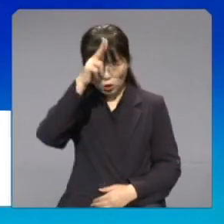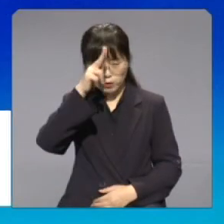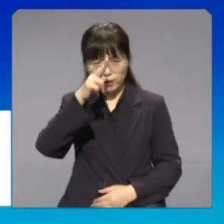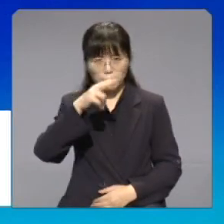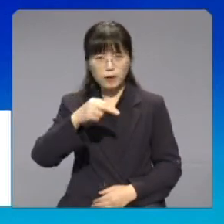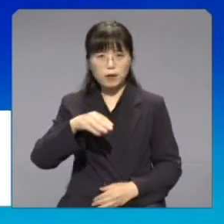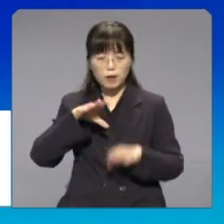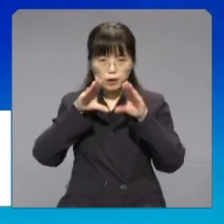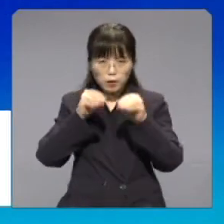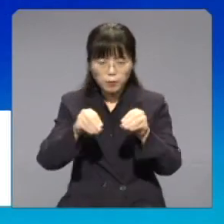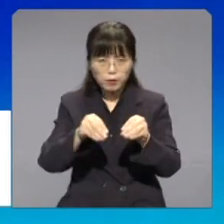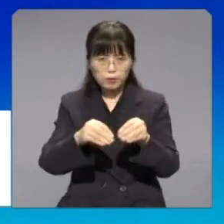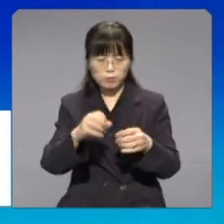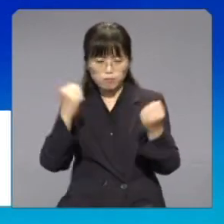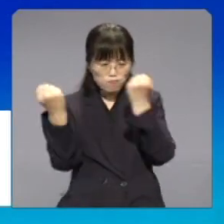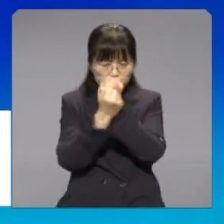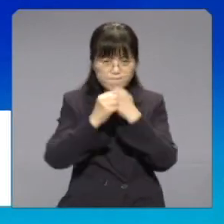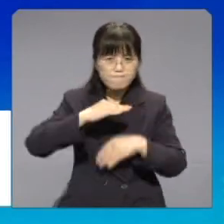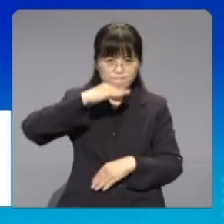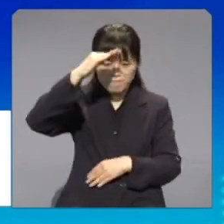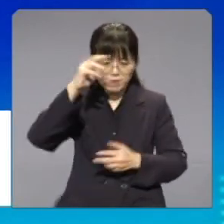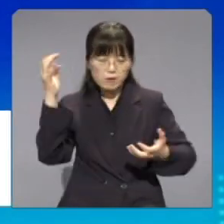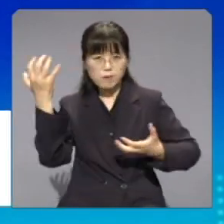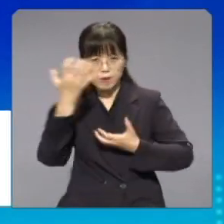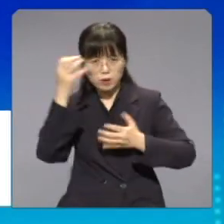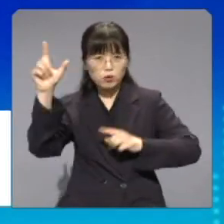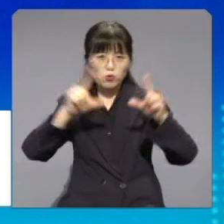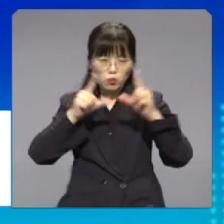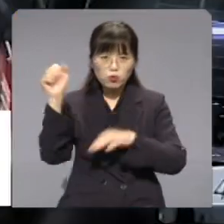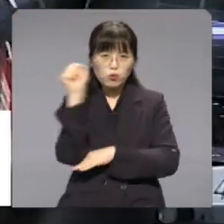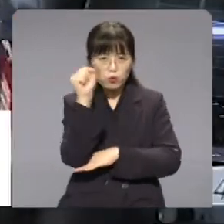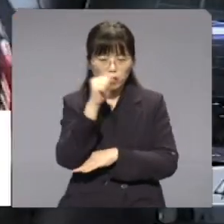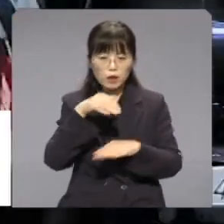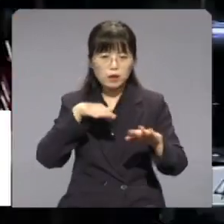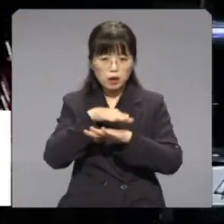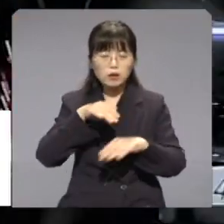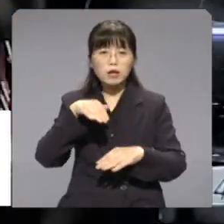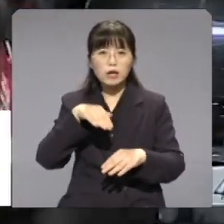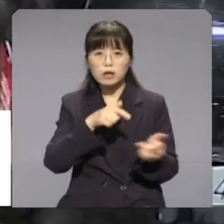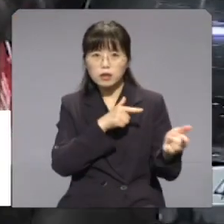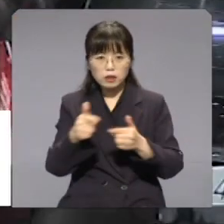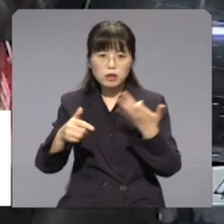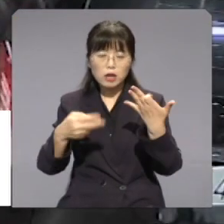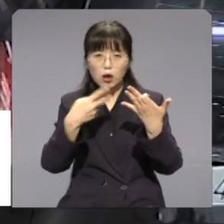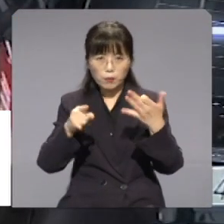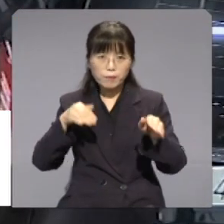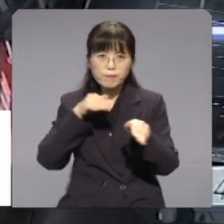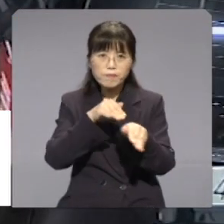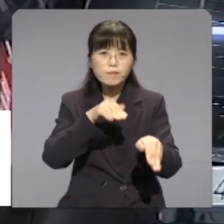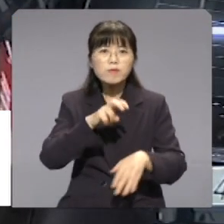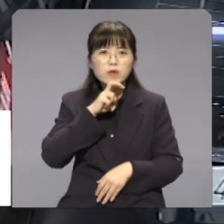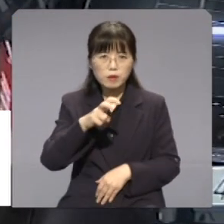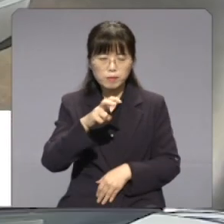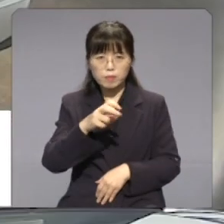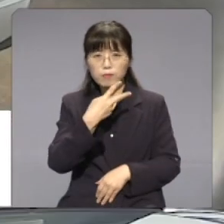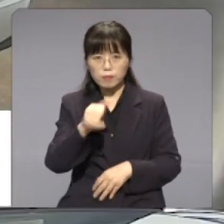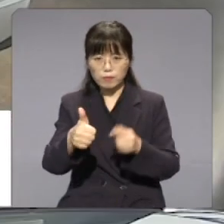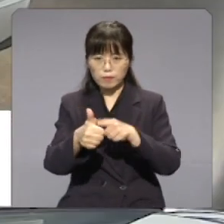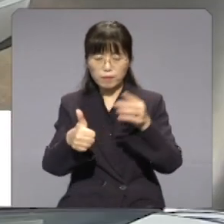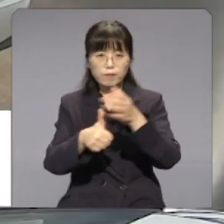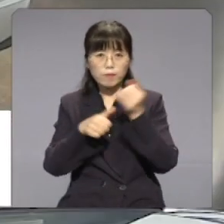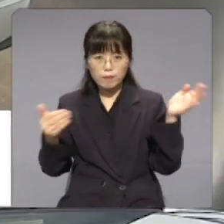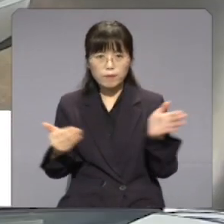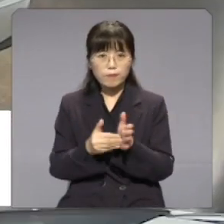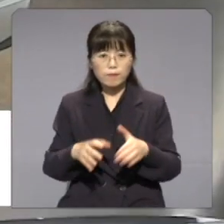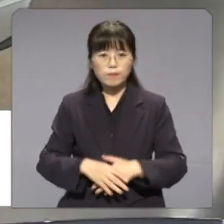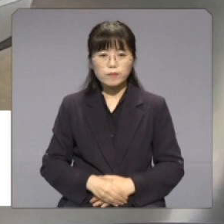경찰에 정차 명령을 무시하고 만취 상태로 운전하며 경찰차 등 차량 19대를 들이받은 20대 남성이 검거됐습니다